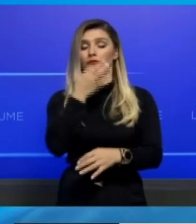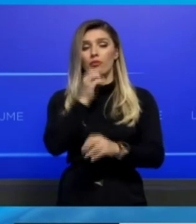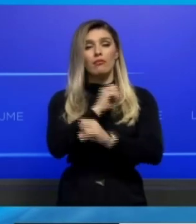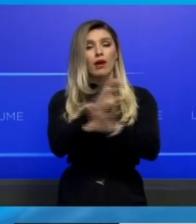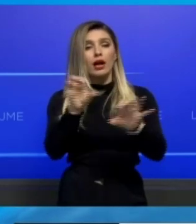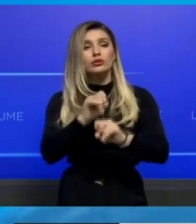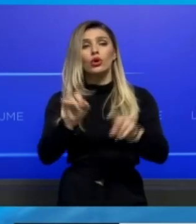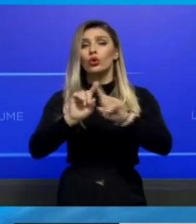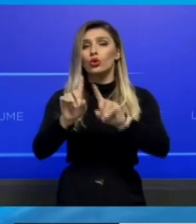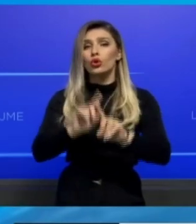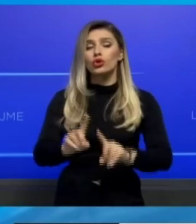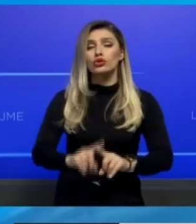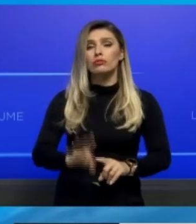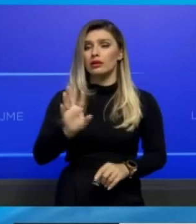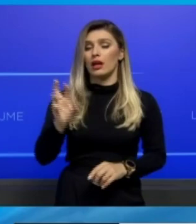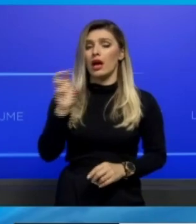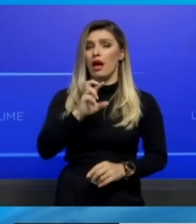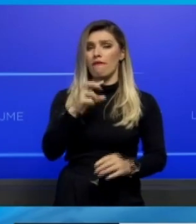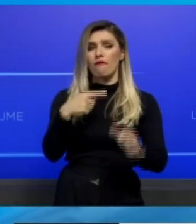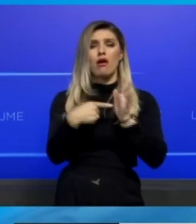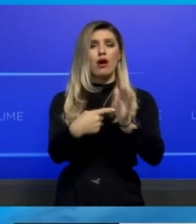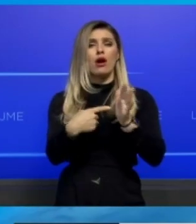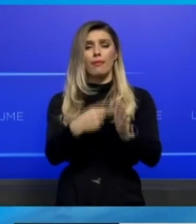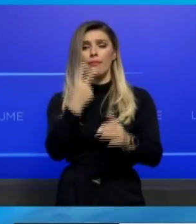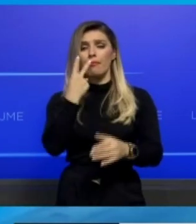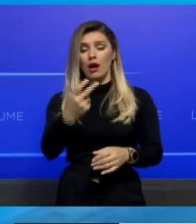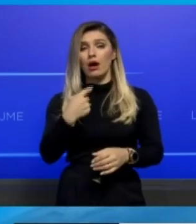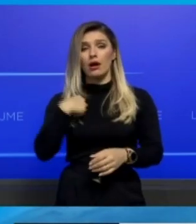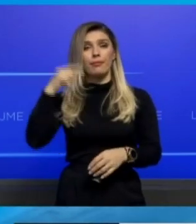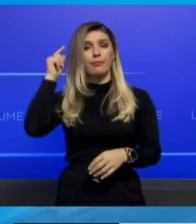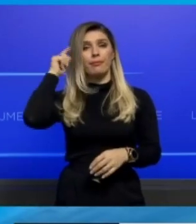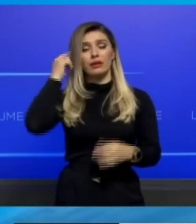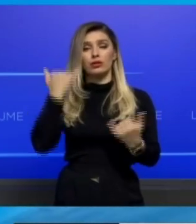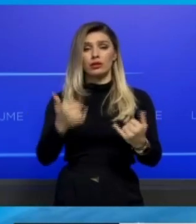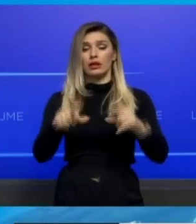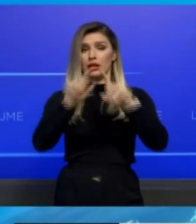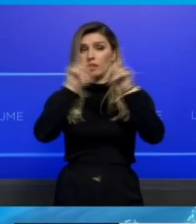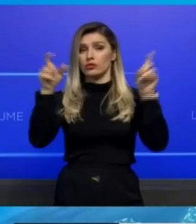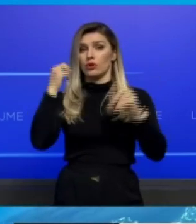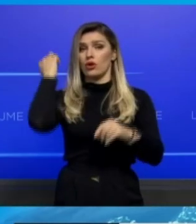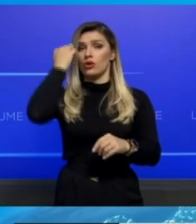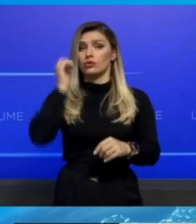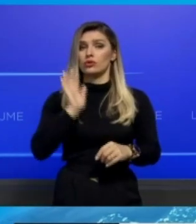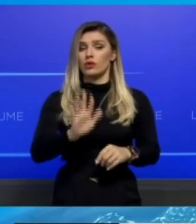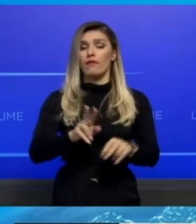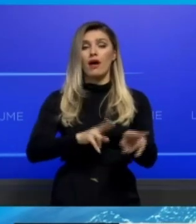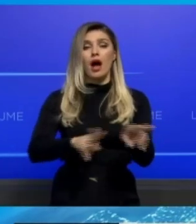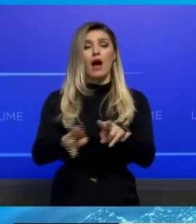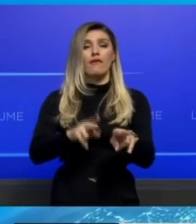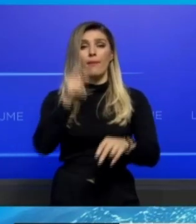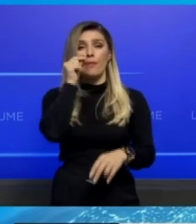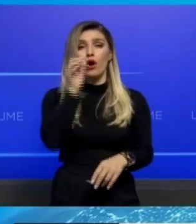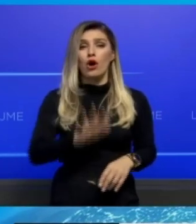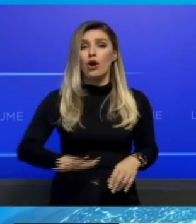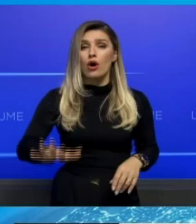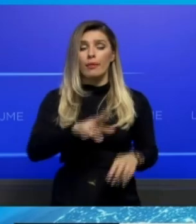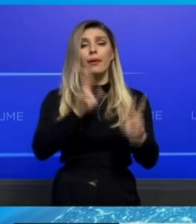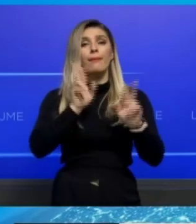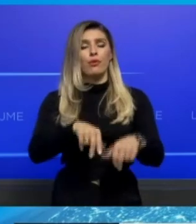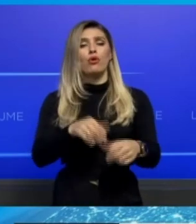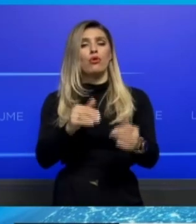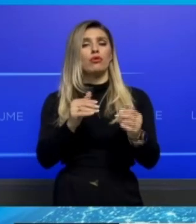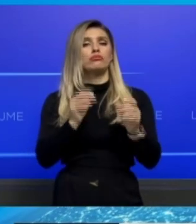publik nga ana e BE-s, mendoj se edhe institucioni avokatit të popullit ka arsye të